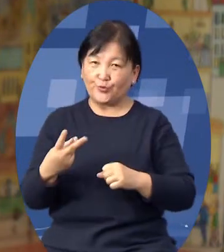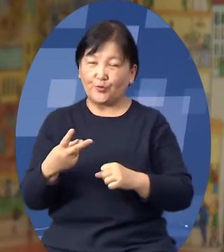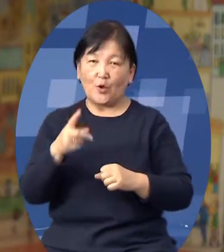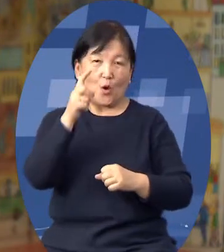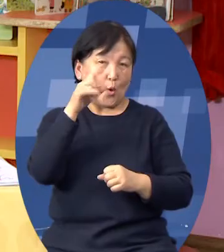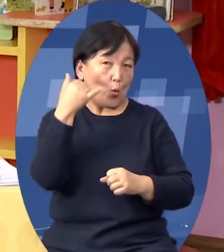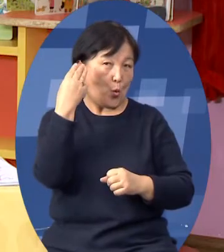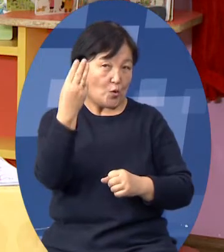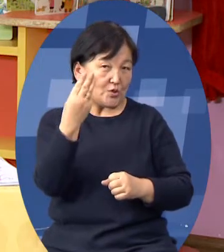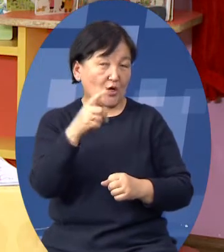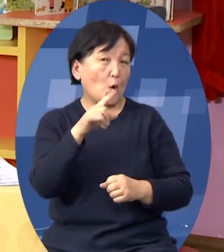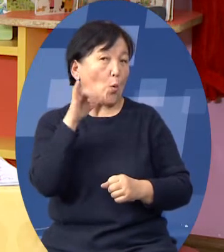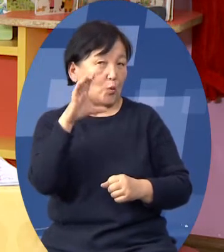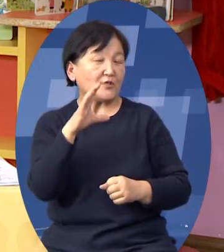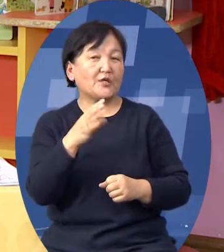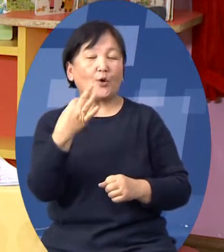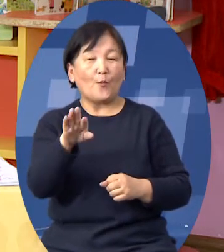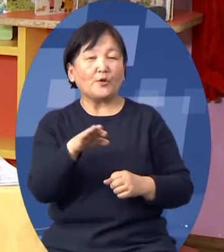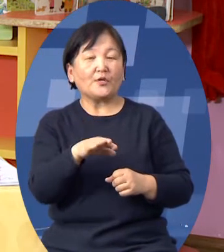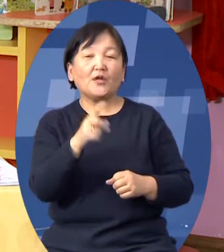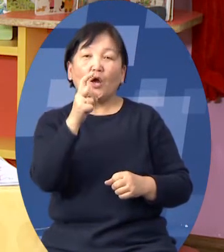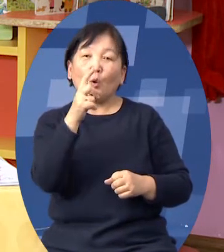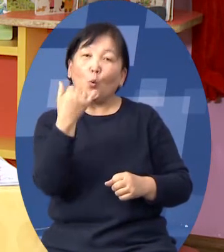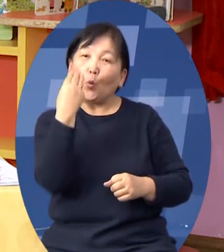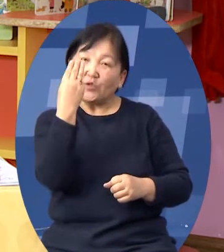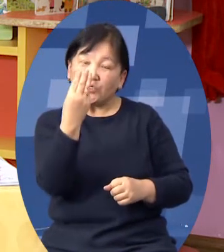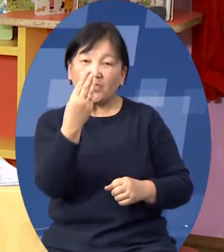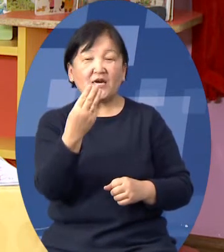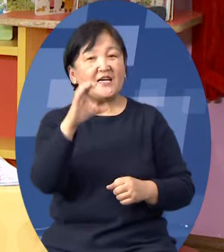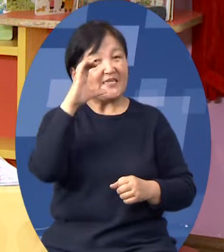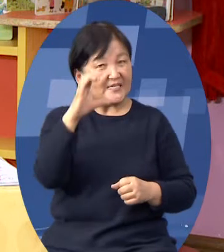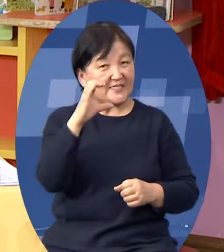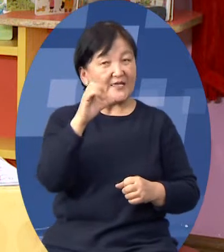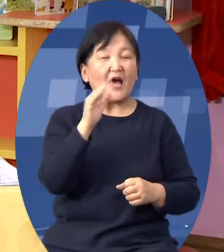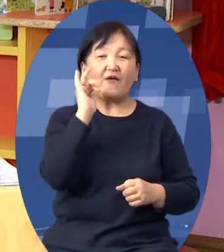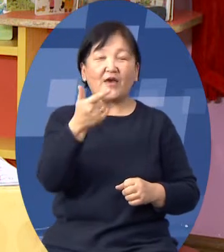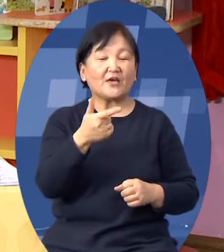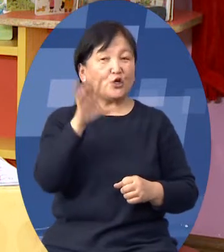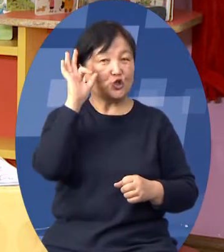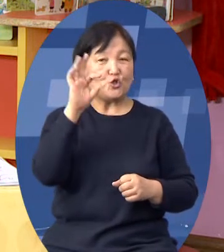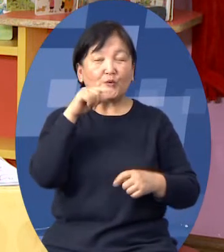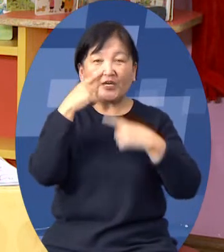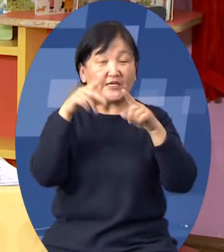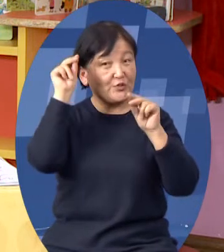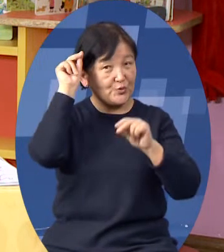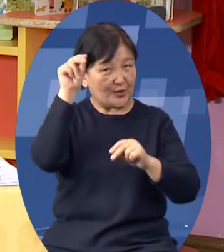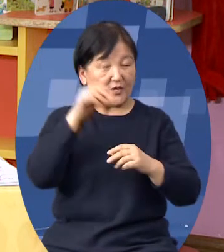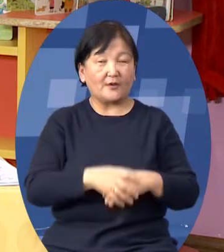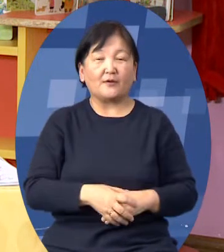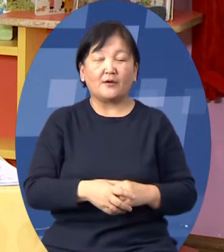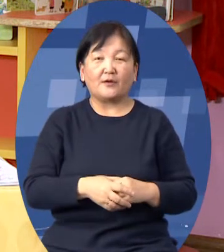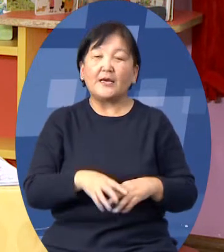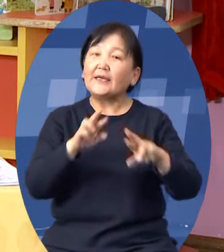одоо бүгдээрээ хус хуш шүлгэнд гарсан иш ис авайг ялгаж сонсъё. Багш нь хэлнэ, та нар давтаж